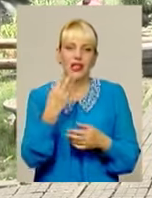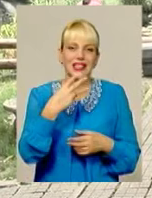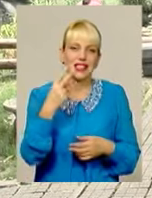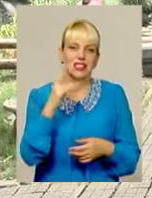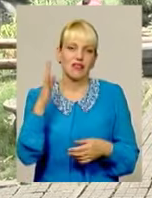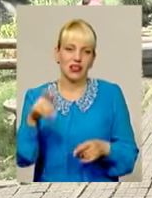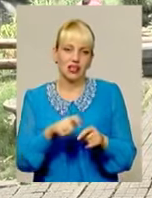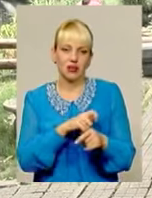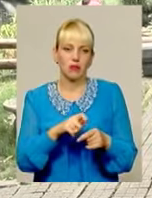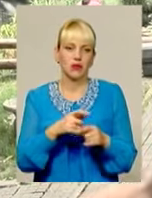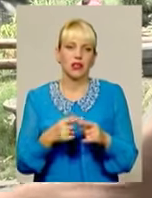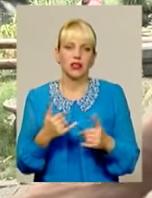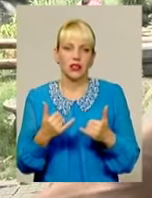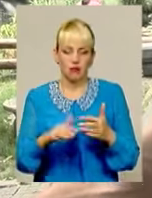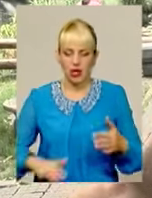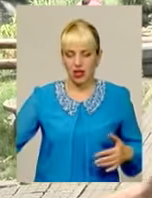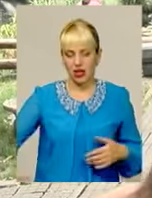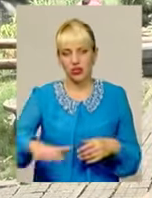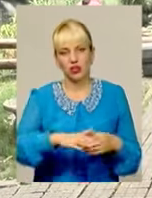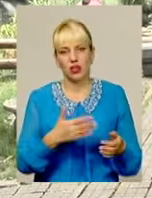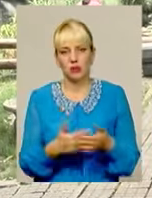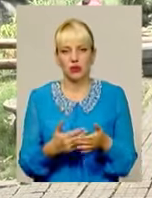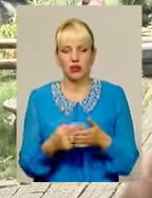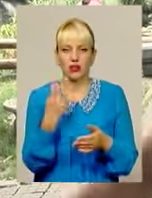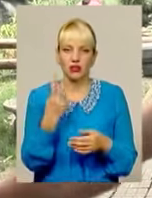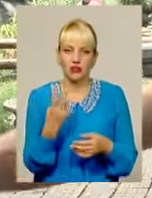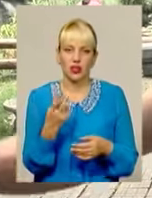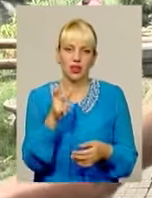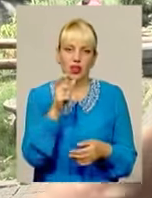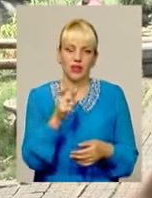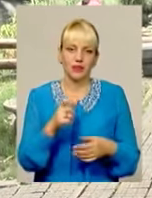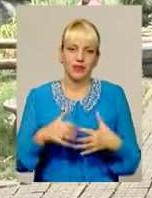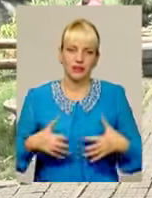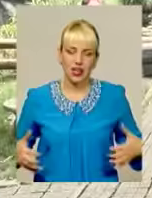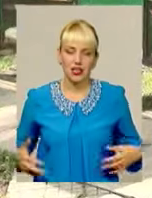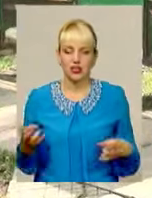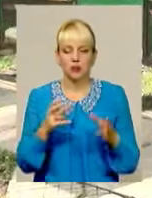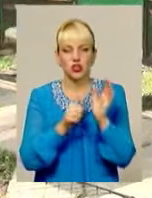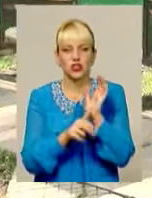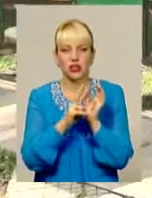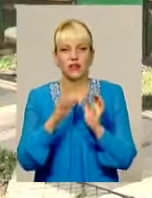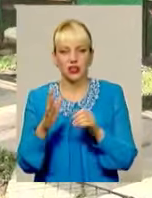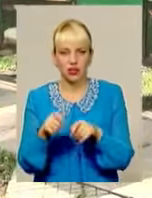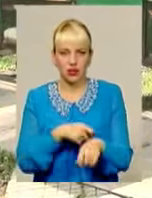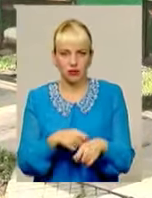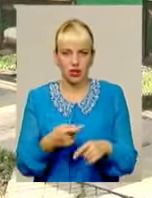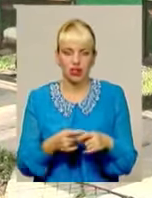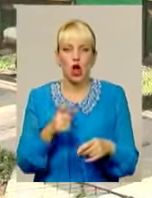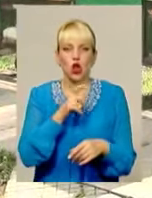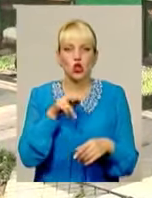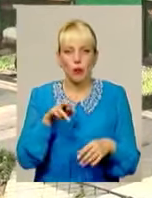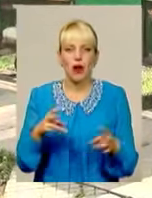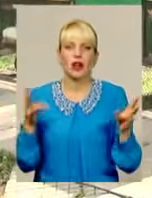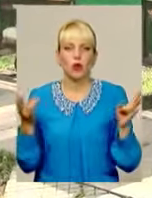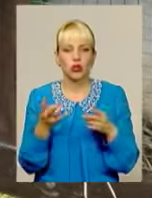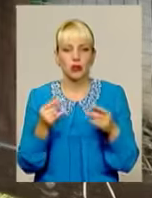особину вигульний майданчик. Тобто, якщо це там сидить дві тварини, це мінімум має 60 квадратів бути». Зоопарк потрібен, але він має